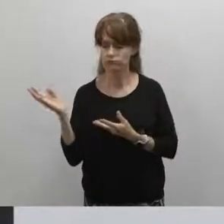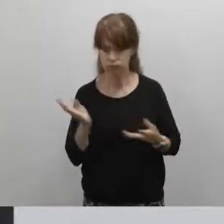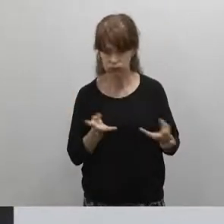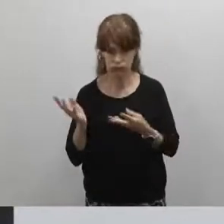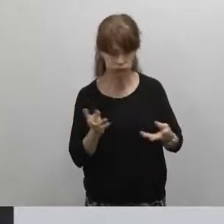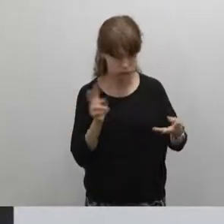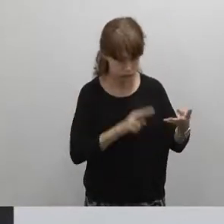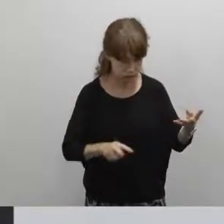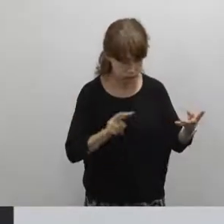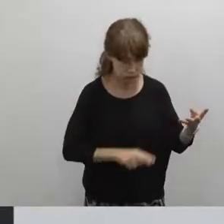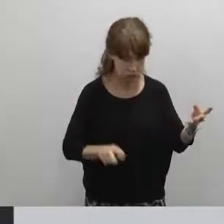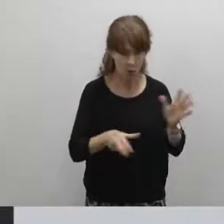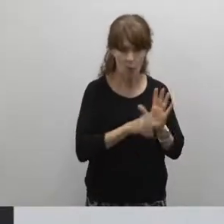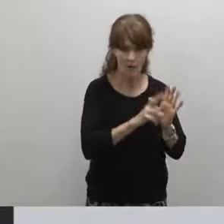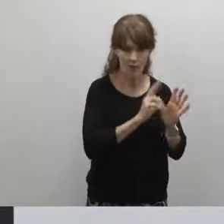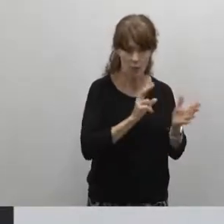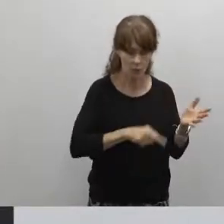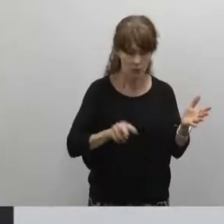ខុនយើងដែលរដ្ឋខាងរដ្ឋរបស់យើងនឹងគេដាក់លើយើង